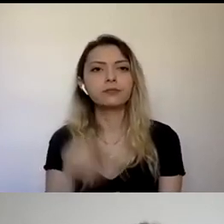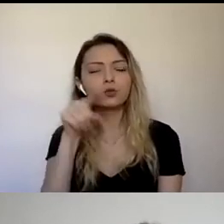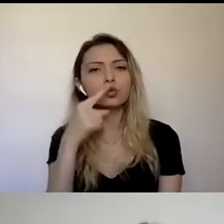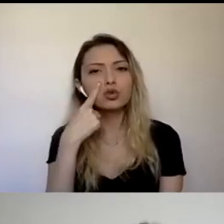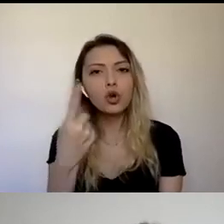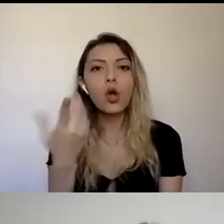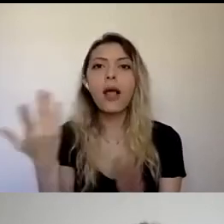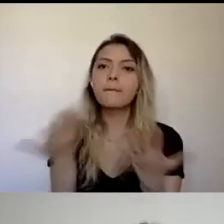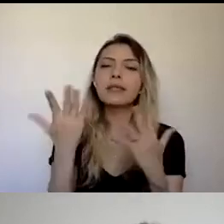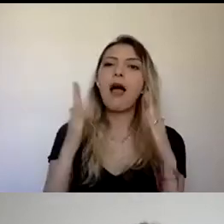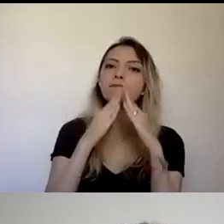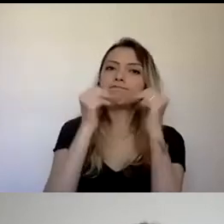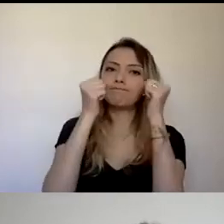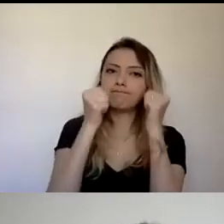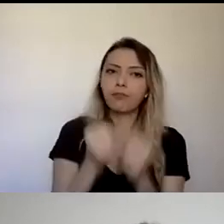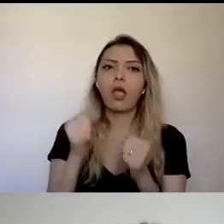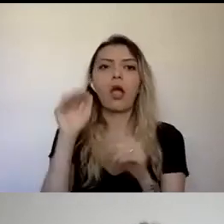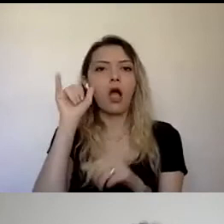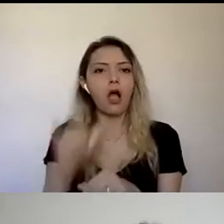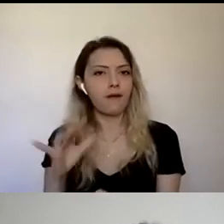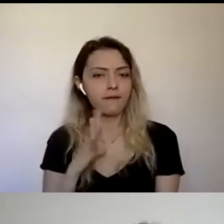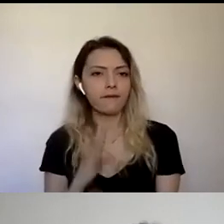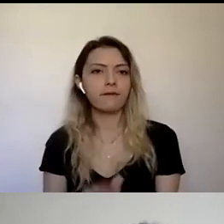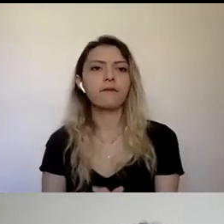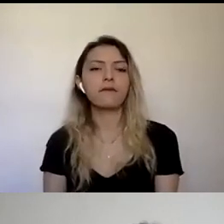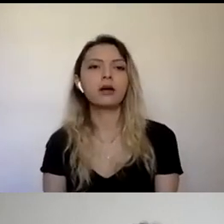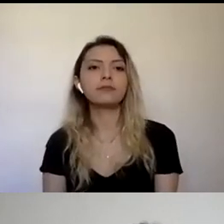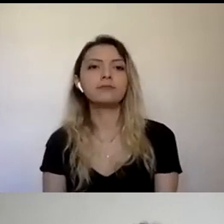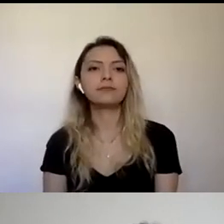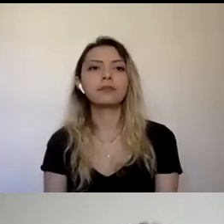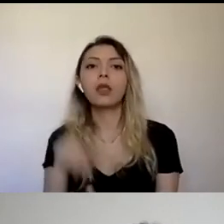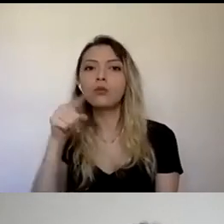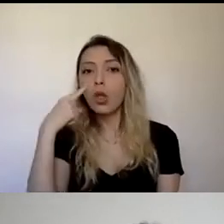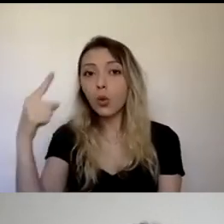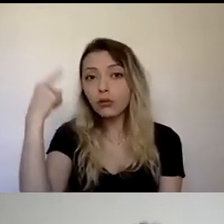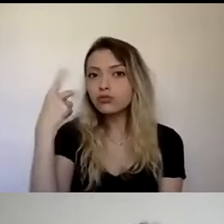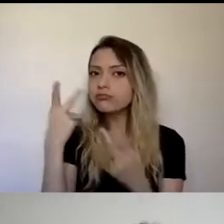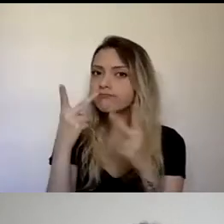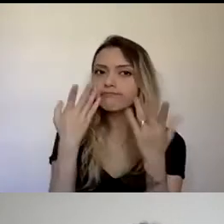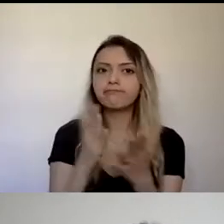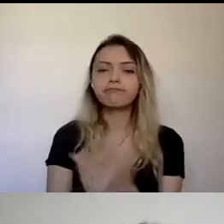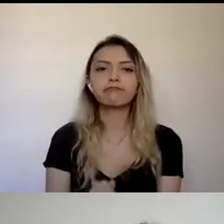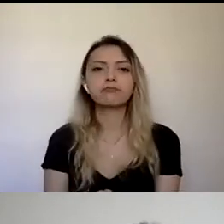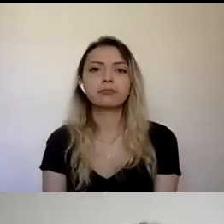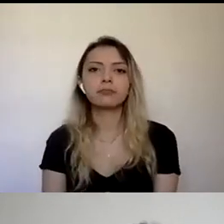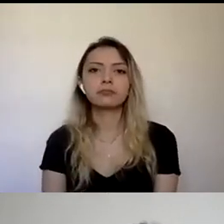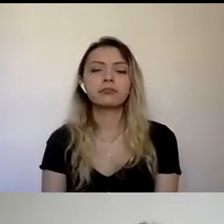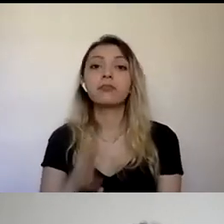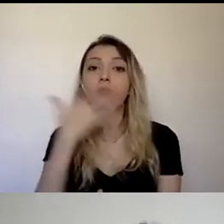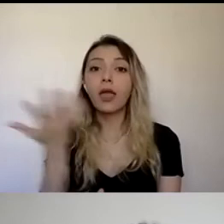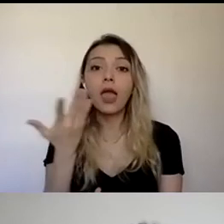barınma hakkı var. Örneğin barınma hakkı üzerinden düşünebilirsiniz. Eğer temel